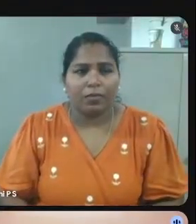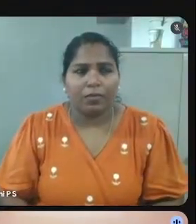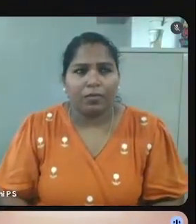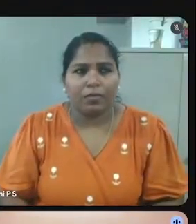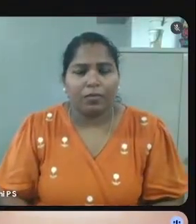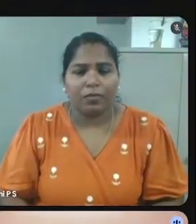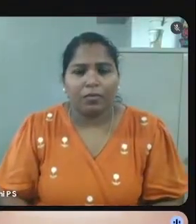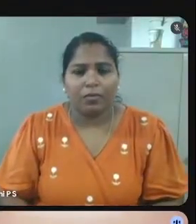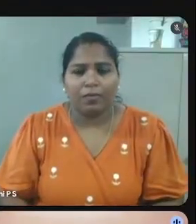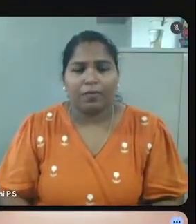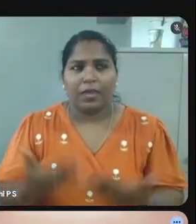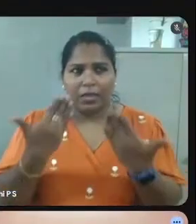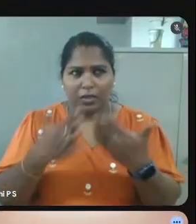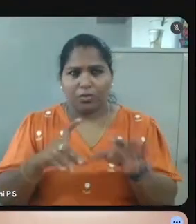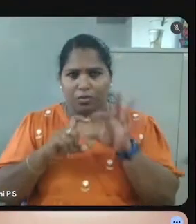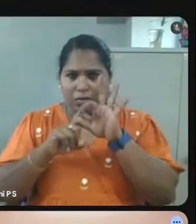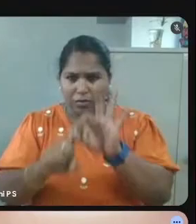ഇനി എന്തെങ്കിലും ക്വസ്റ്റ്യൻസ് ഉണ്ടോ?